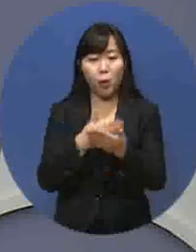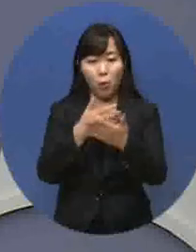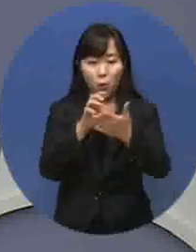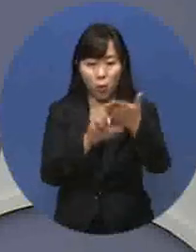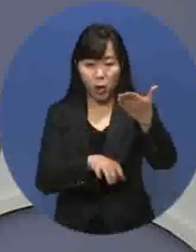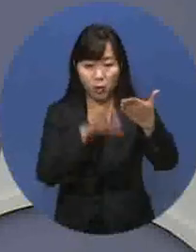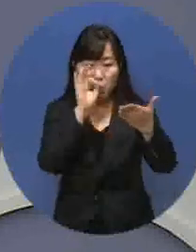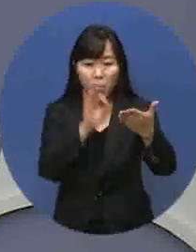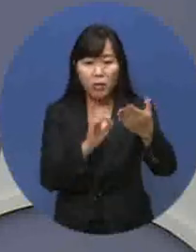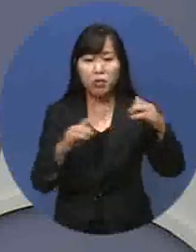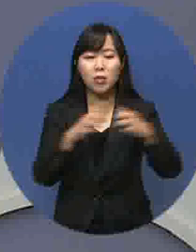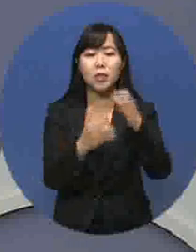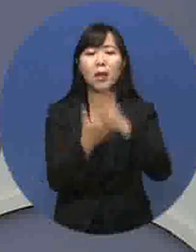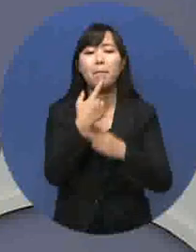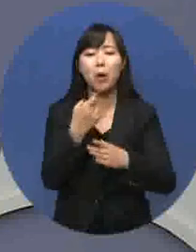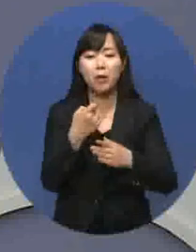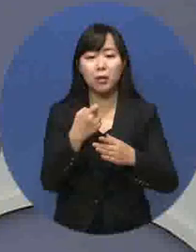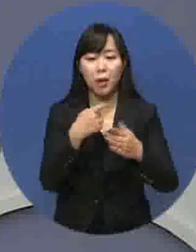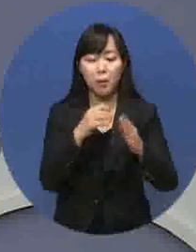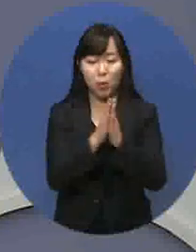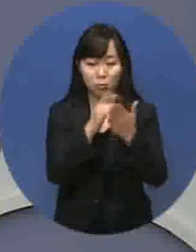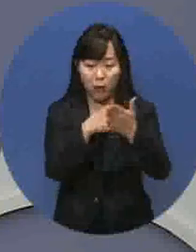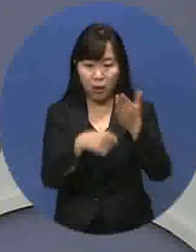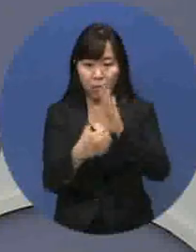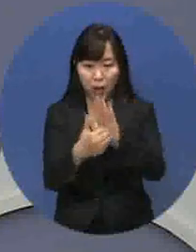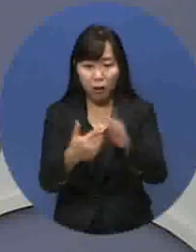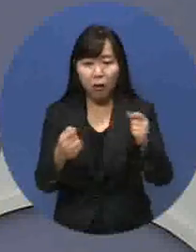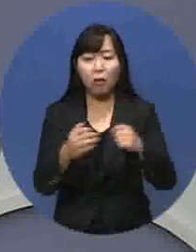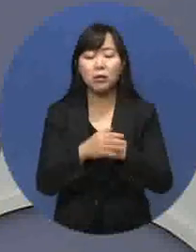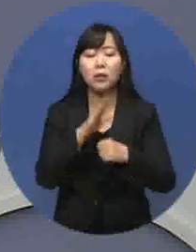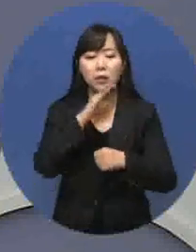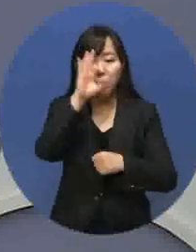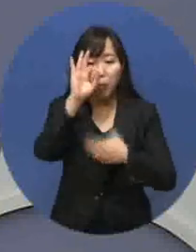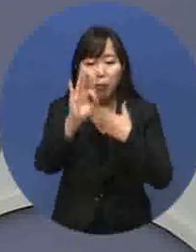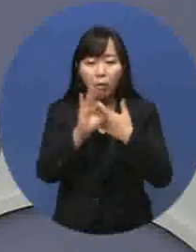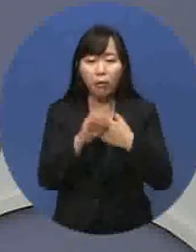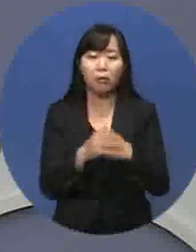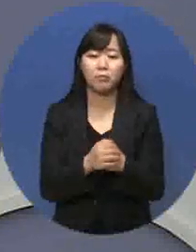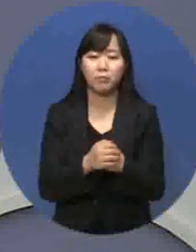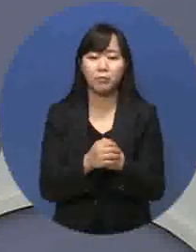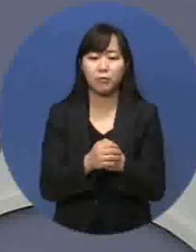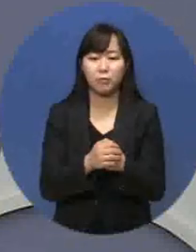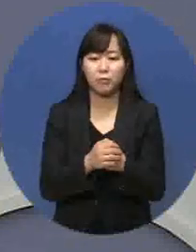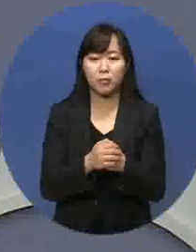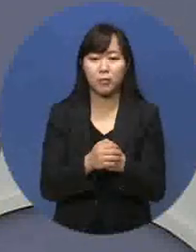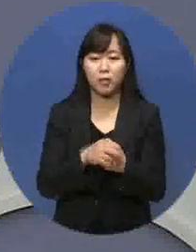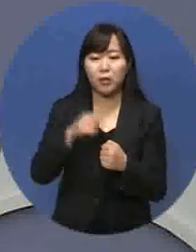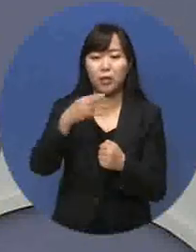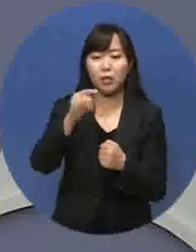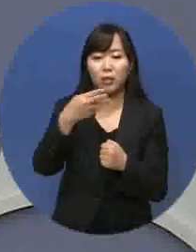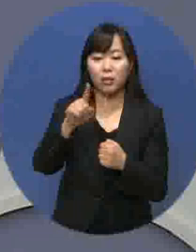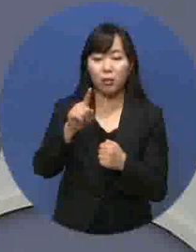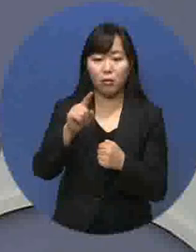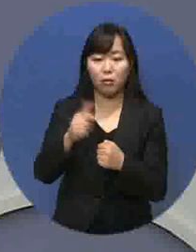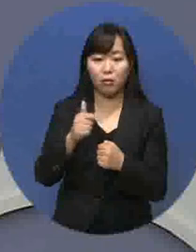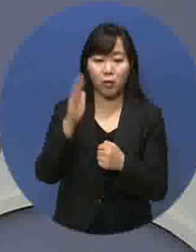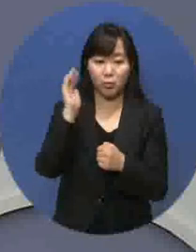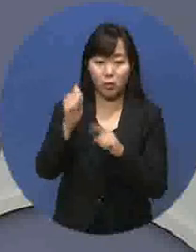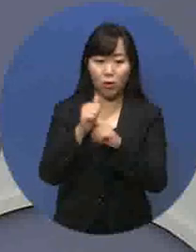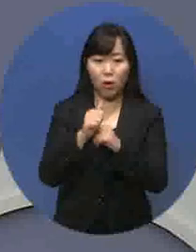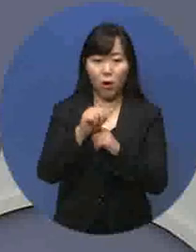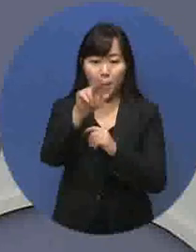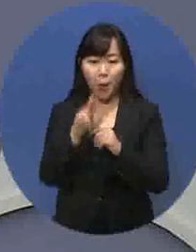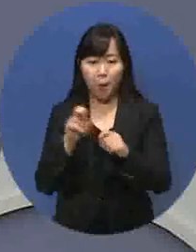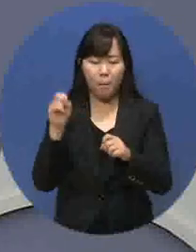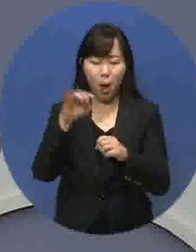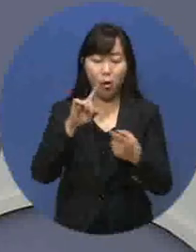써 있긴 예, 예, 예. 하시지만 실제로 제가 나중에 알아본 바에 의하면 클린턴 대통령은 폭격 명령서에 사인을 했고 오히려 실질적으로